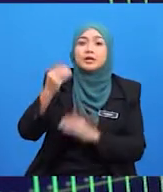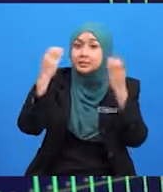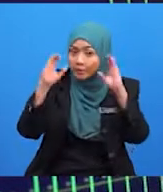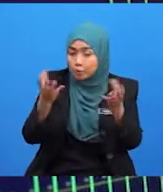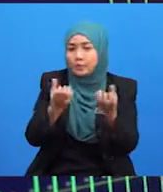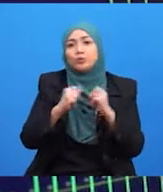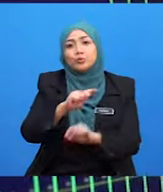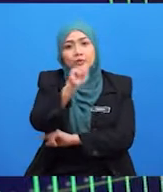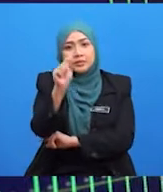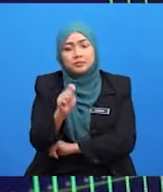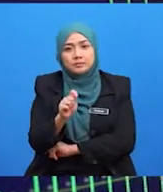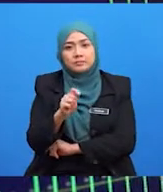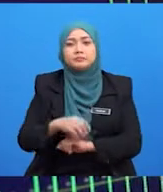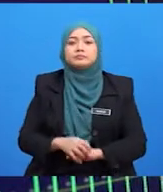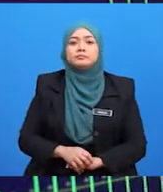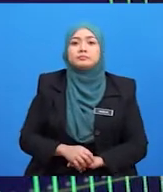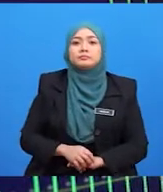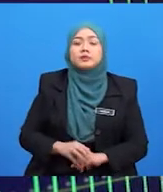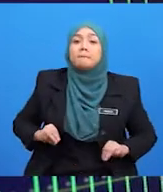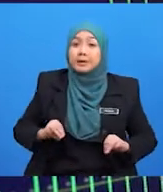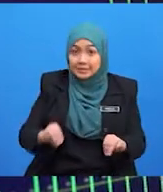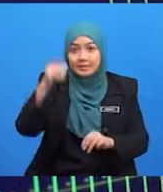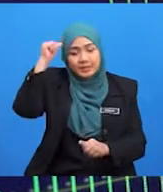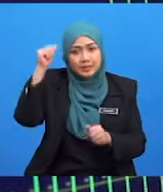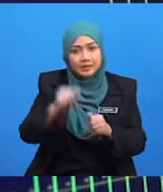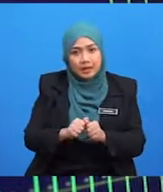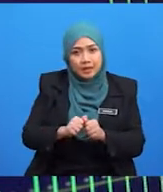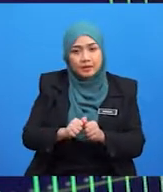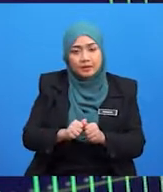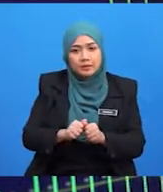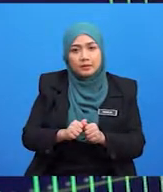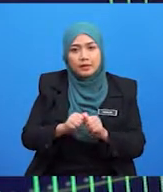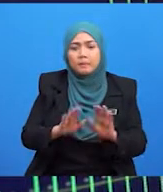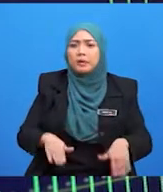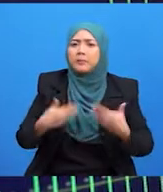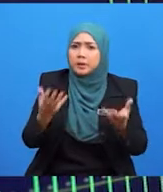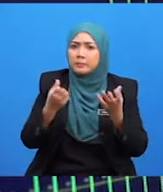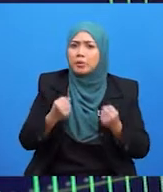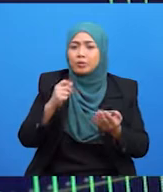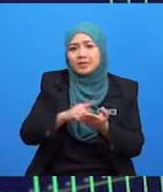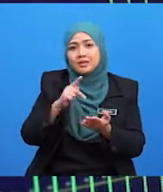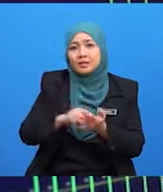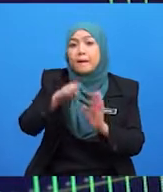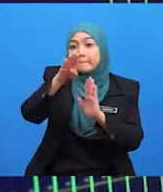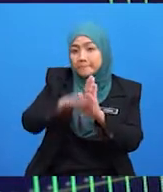cikgu nak tanya, masih ingat lagi ke tidak formula untuk pengiraan kaedah baki